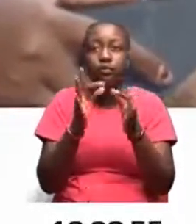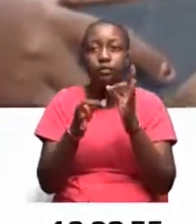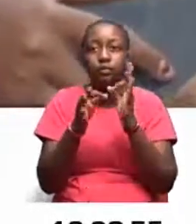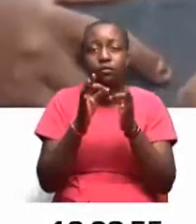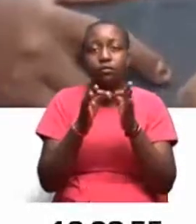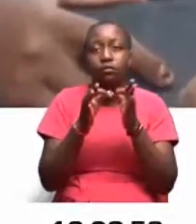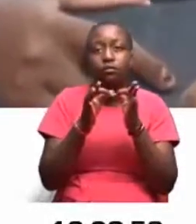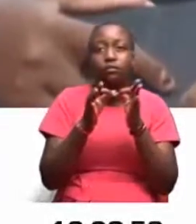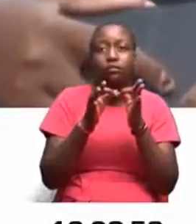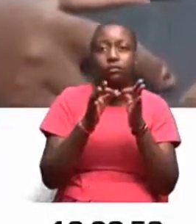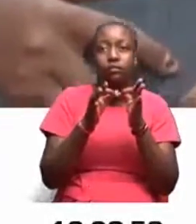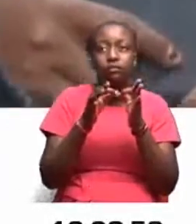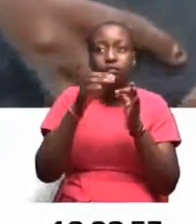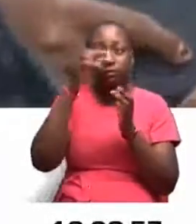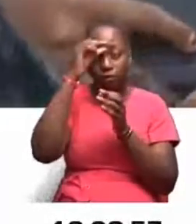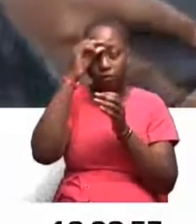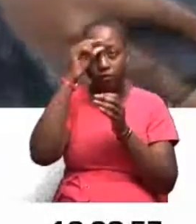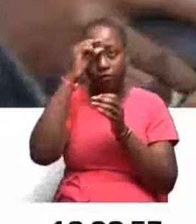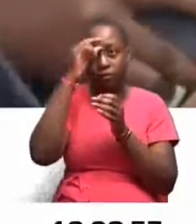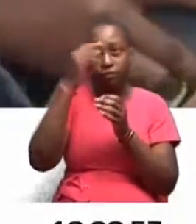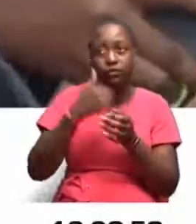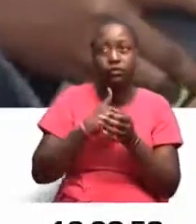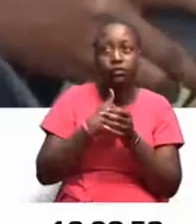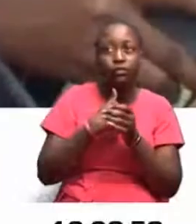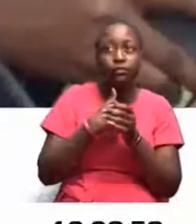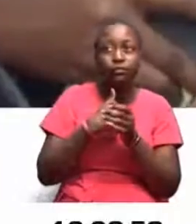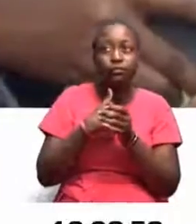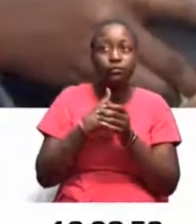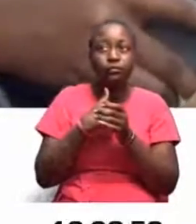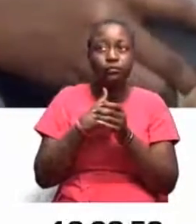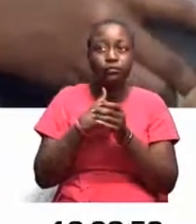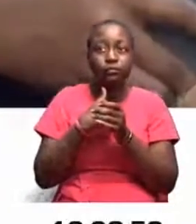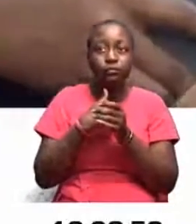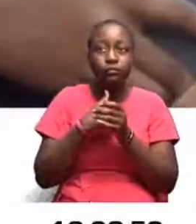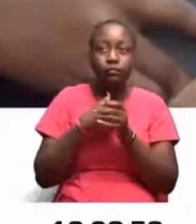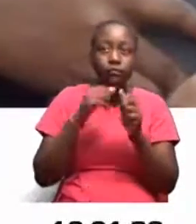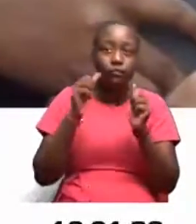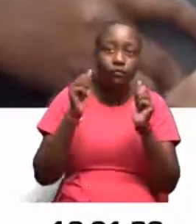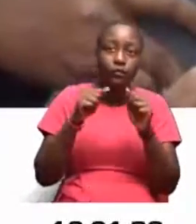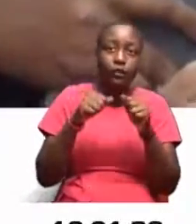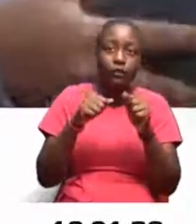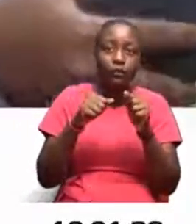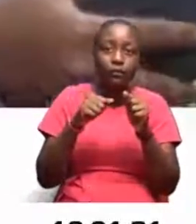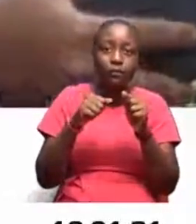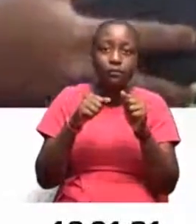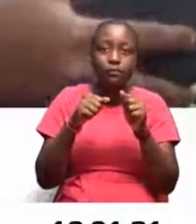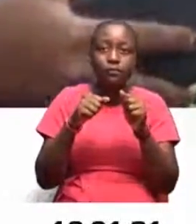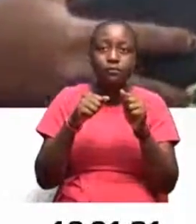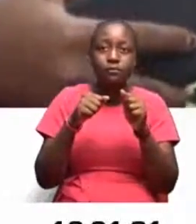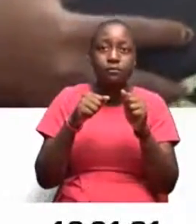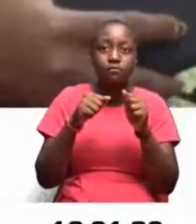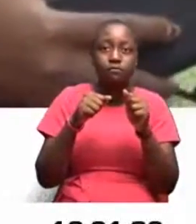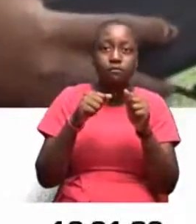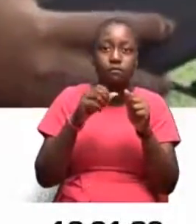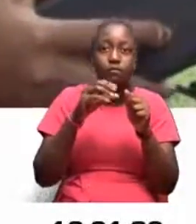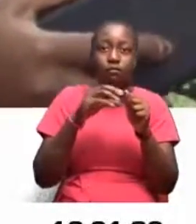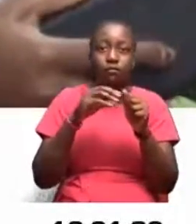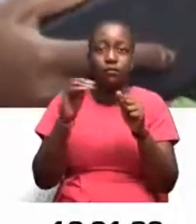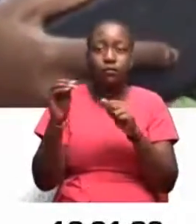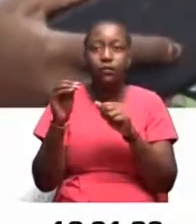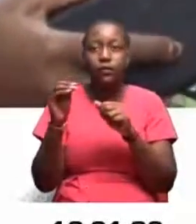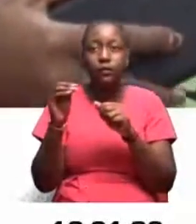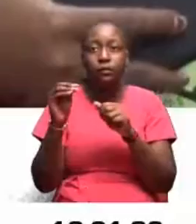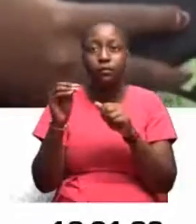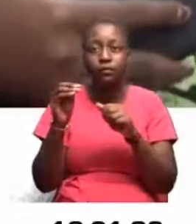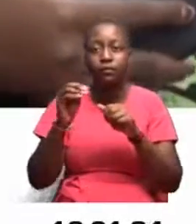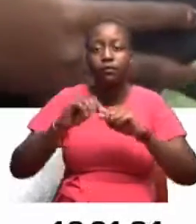kama serikali imewapata na kutuma yoyote ya kesi basi iweze kuwashtaki. Pia tumeachiliwa, tuna furaha,